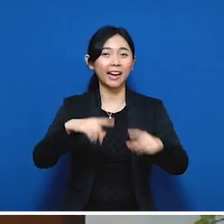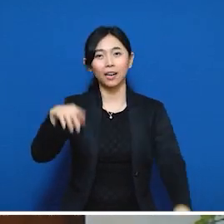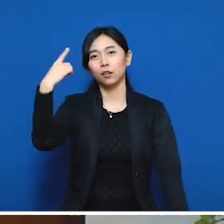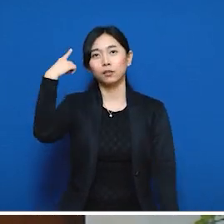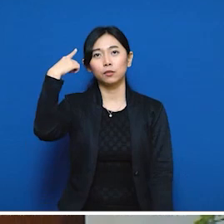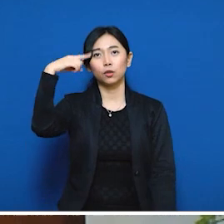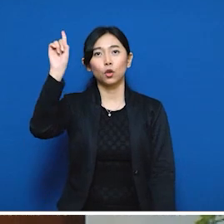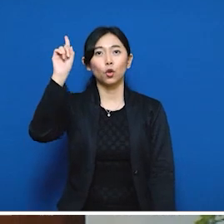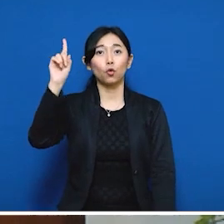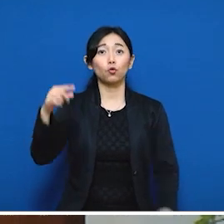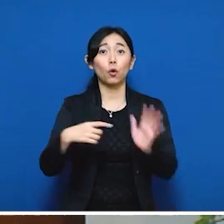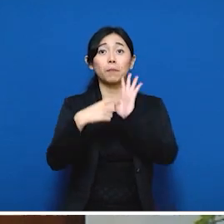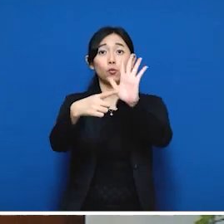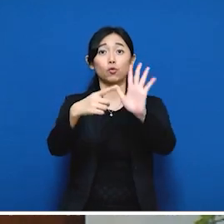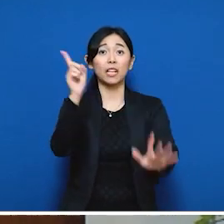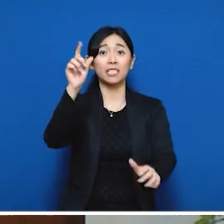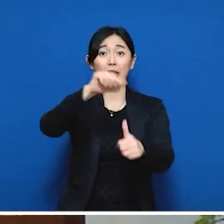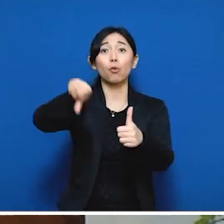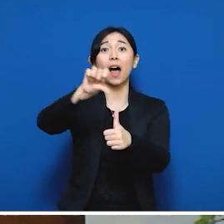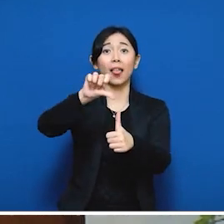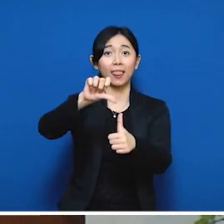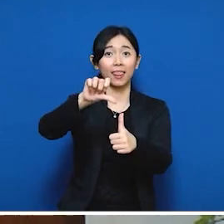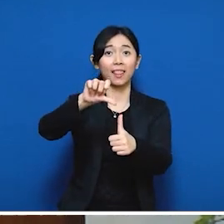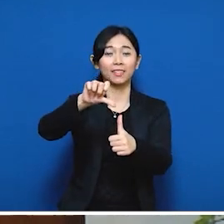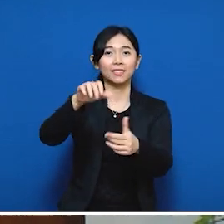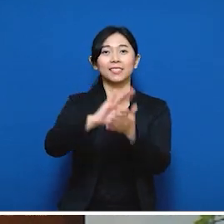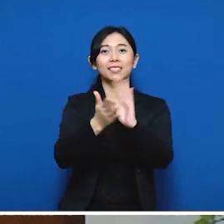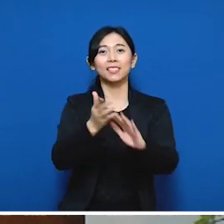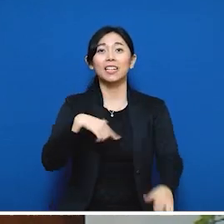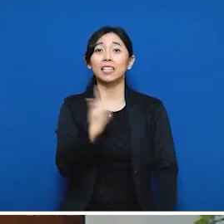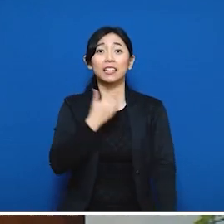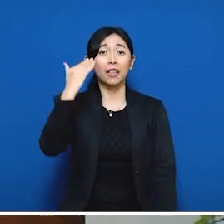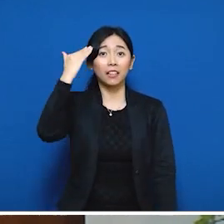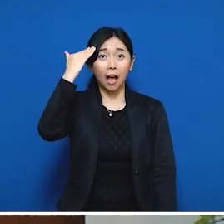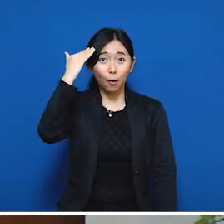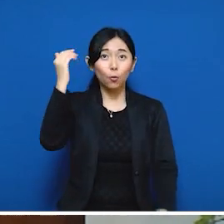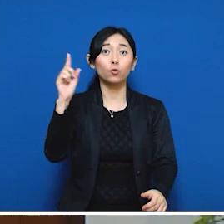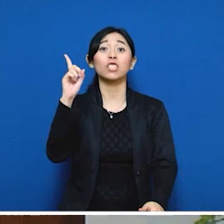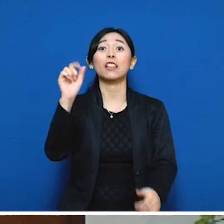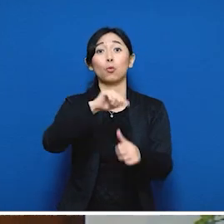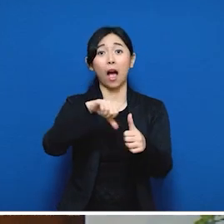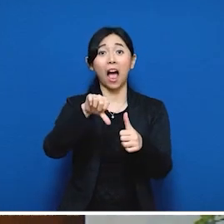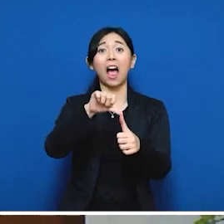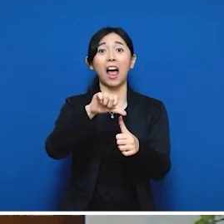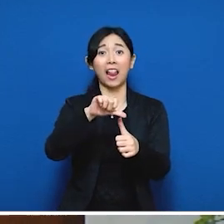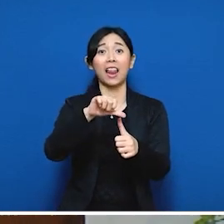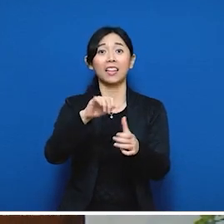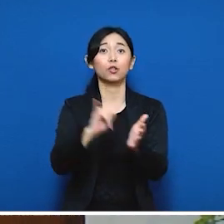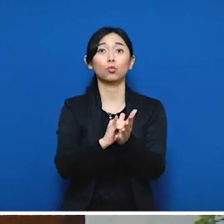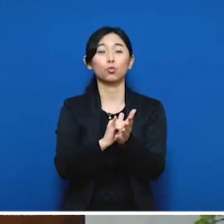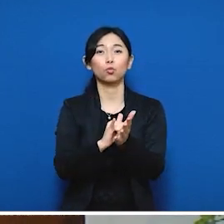untuk menunjukkan sesuatu karena kita tahu tentang sesuatu yang